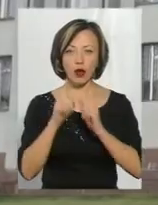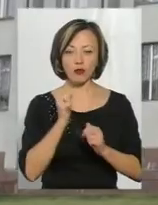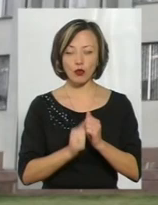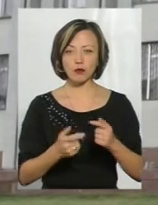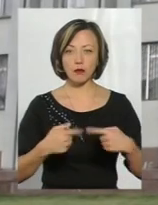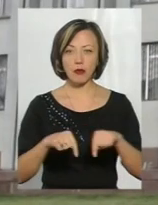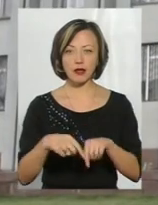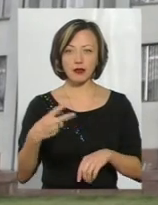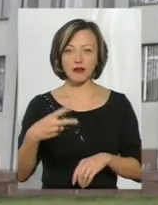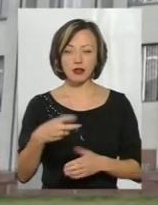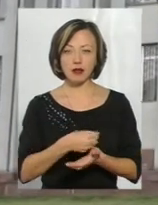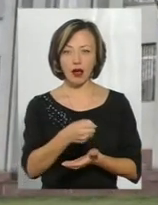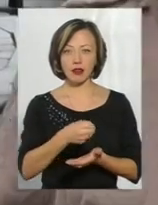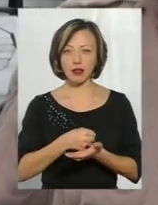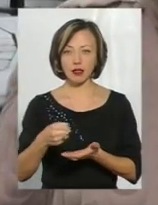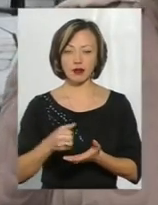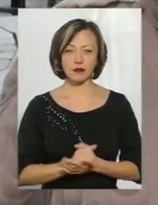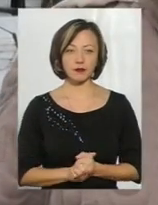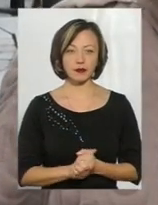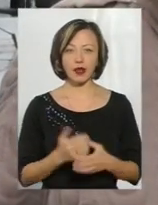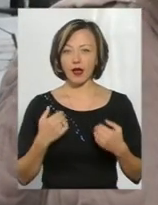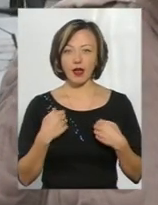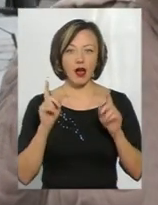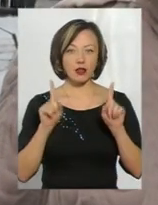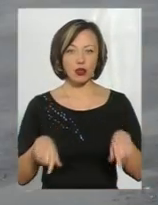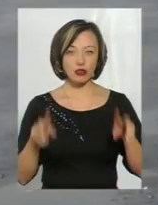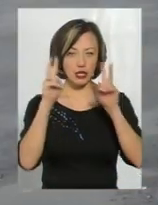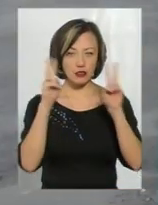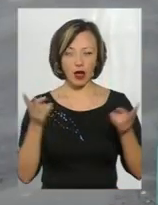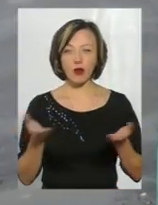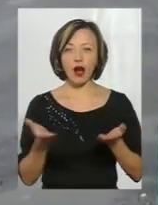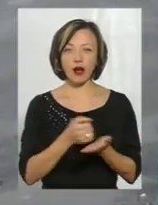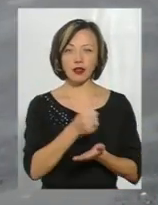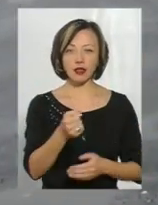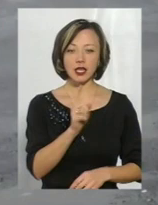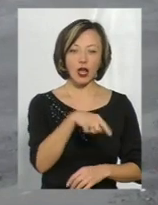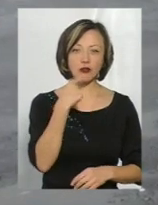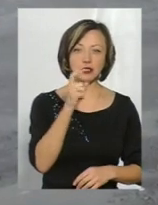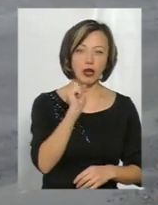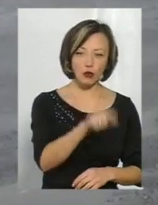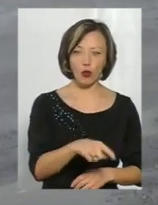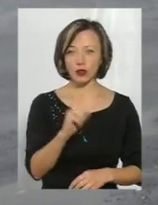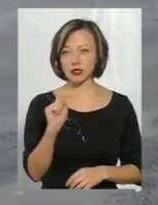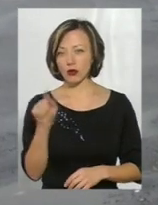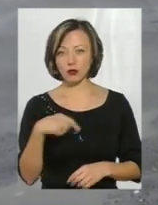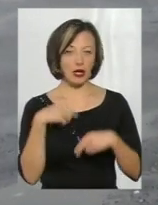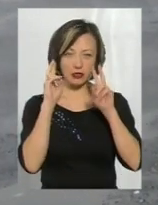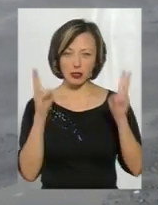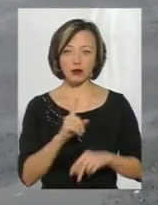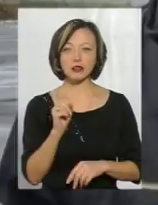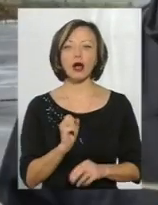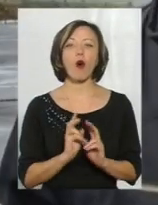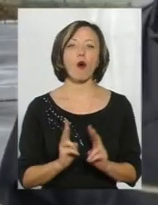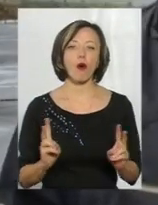середньому близько 20 кандидатів. Я не знаю навіть, які кандидати. Ті кажуть, за того голосуй, ті за того, навіть не знаю, за кого